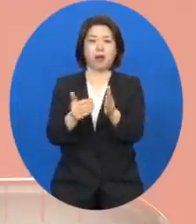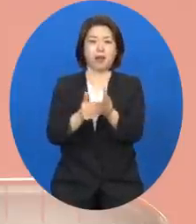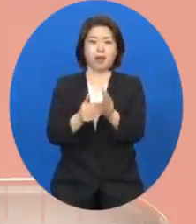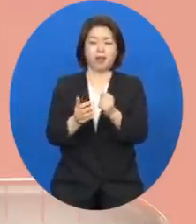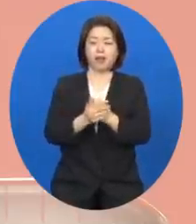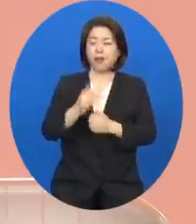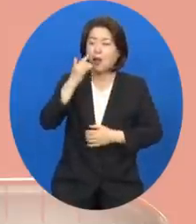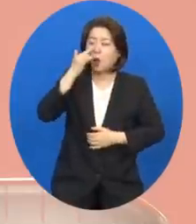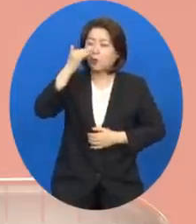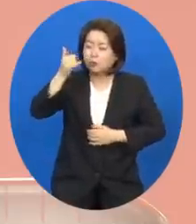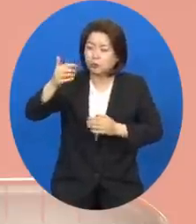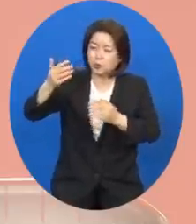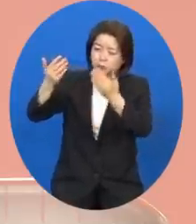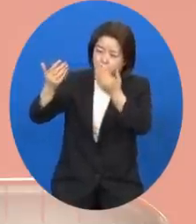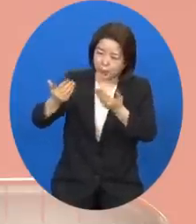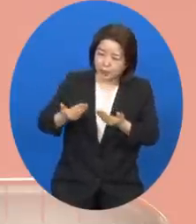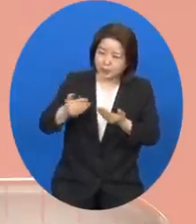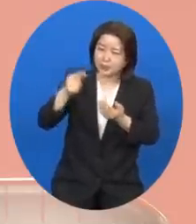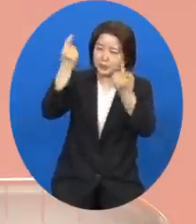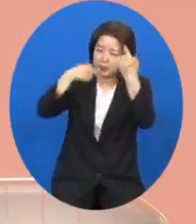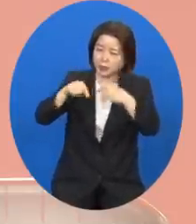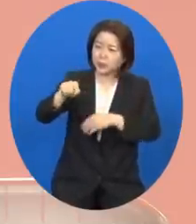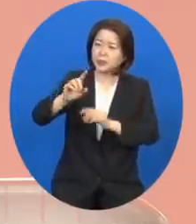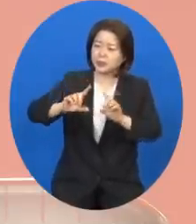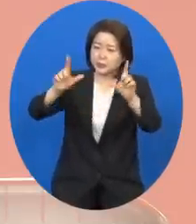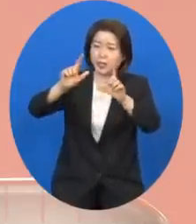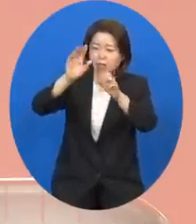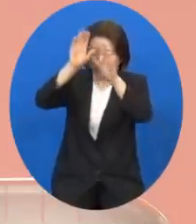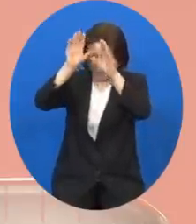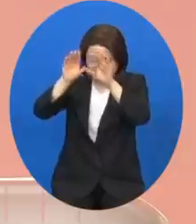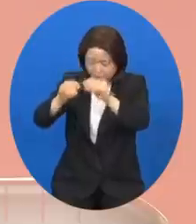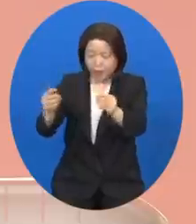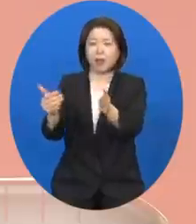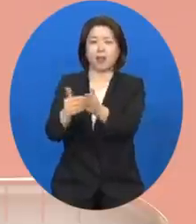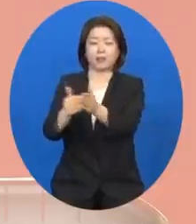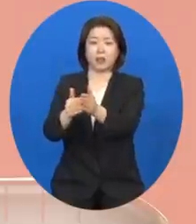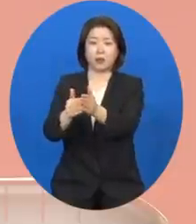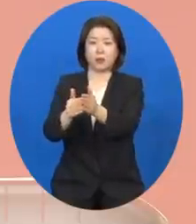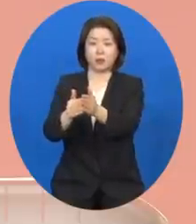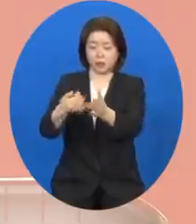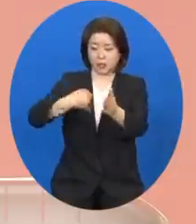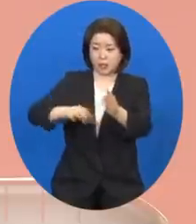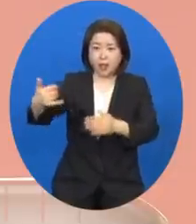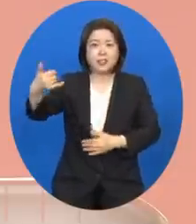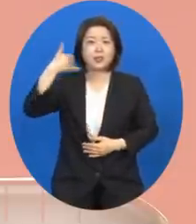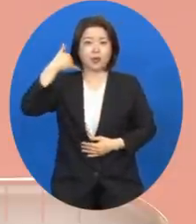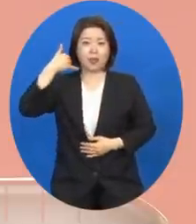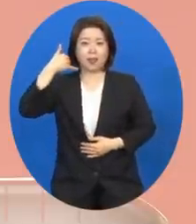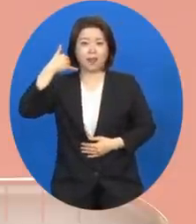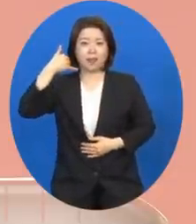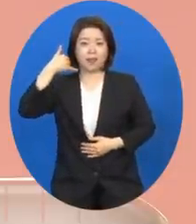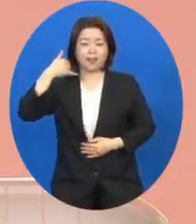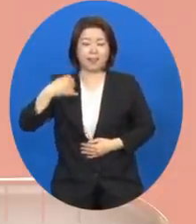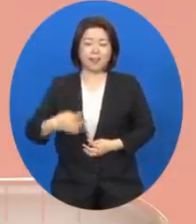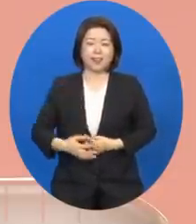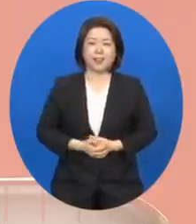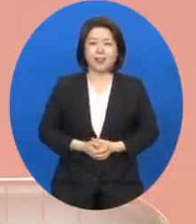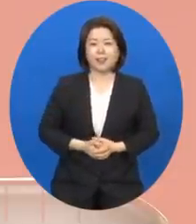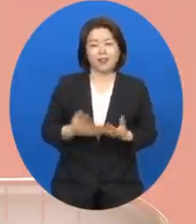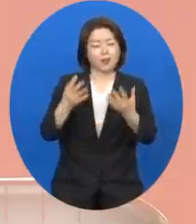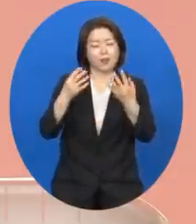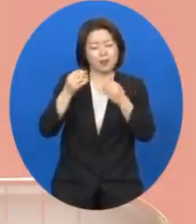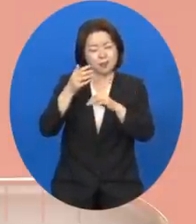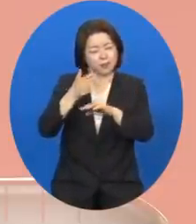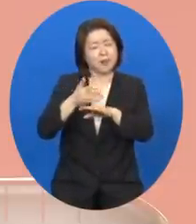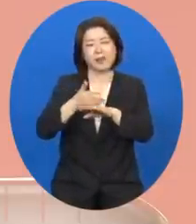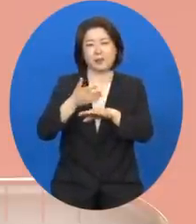부모님으로부터 받은 상처도 그날 치유받았다고 그런 연락이 왔어요. 얼마나